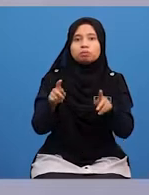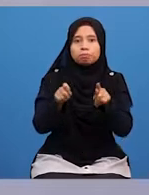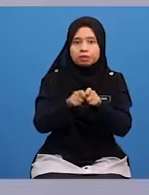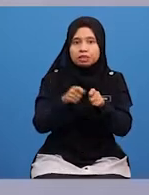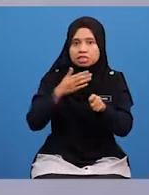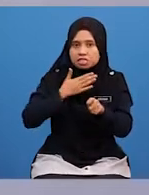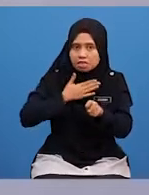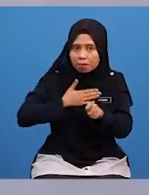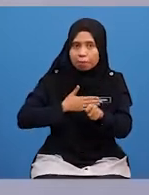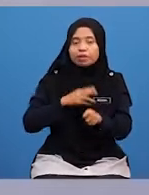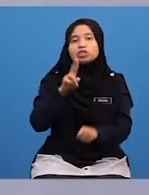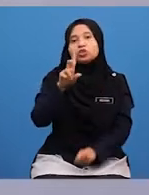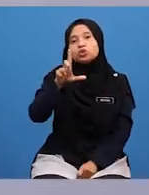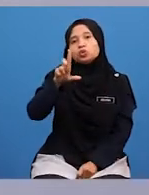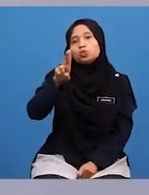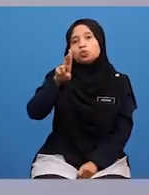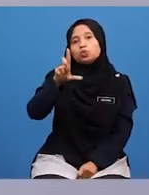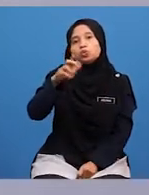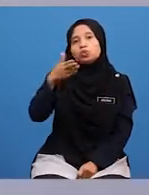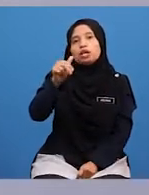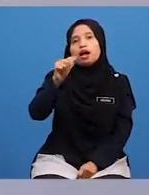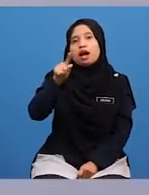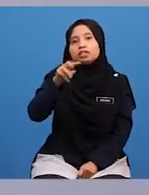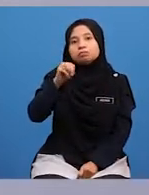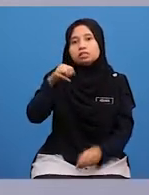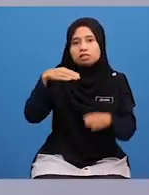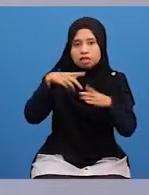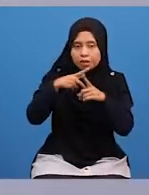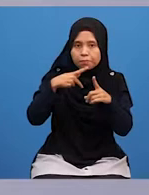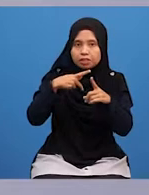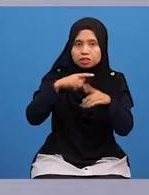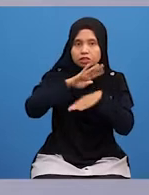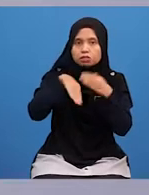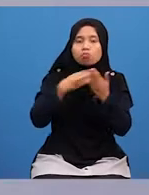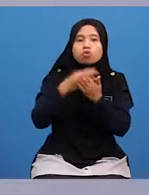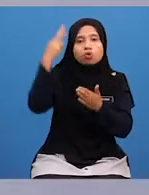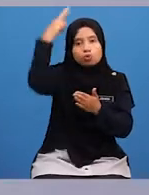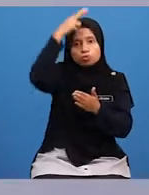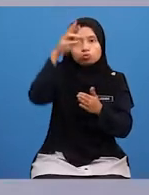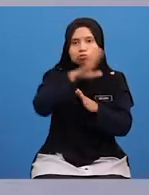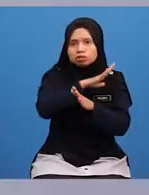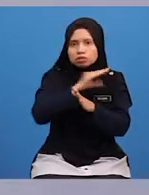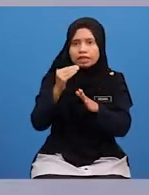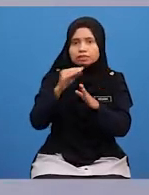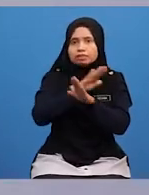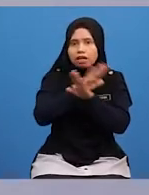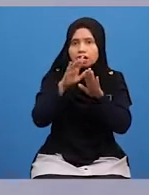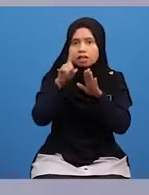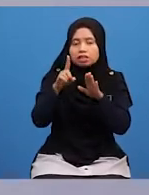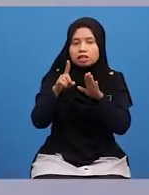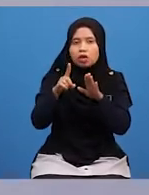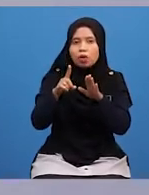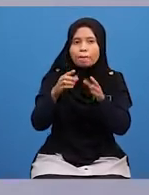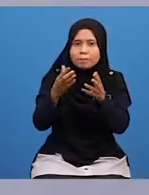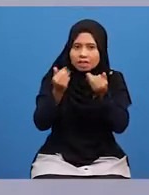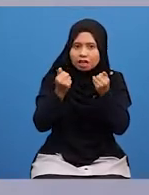sebagaimana sabarnya Rasul Ulul Azmi daripada kalangan Rasul, dan janganlah engkau meminta